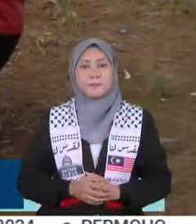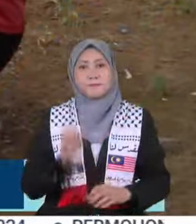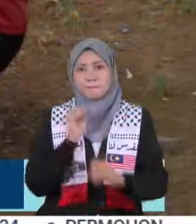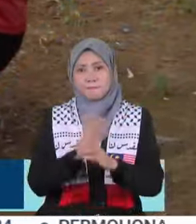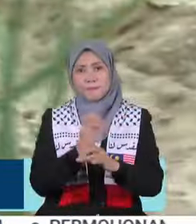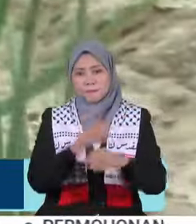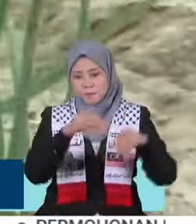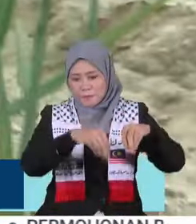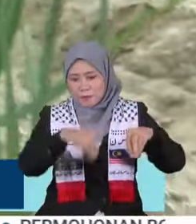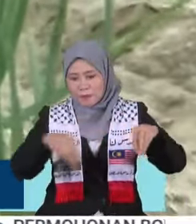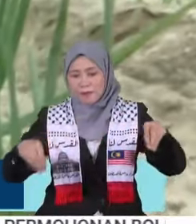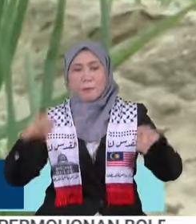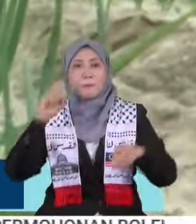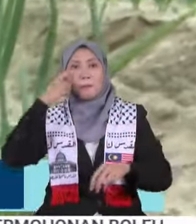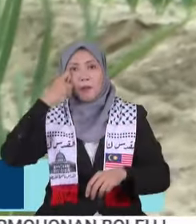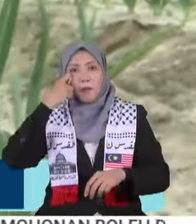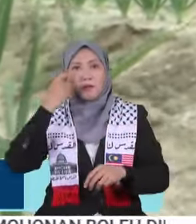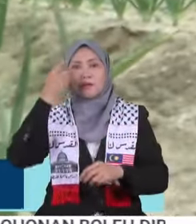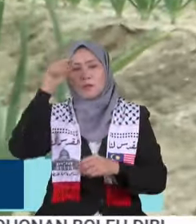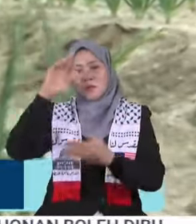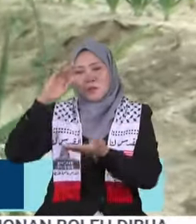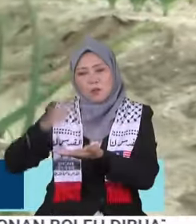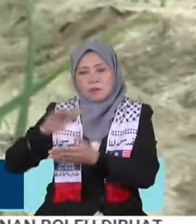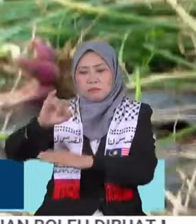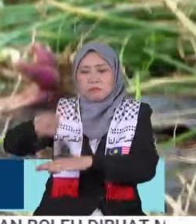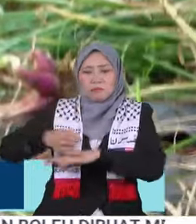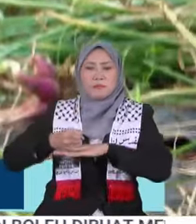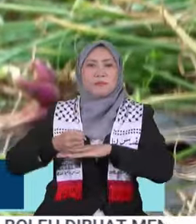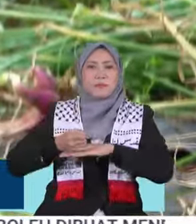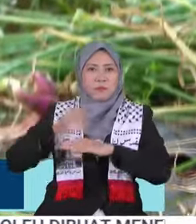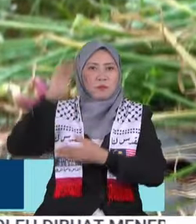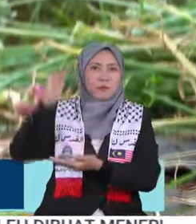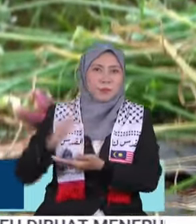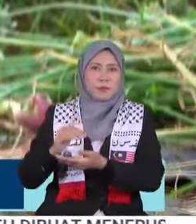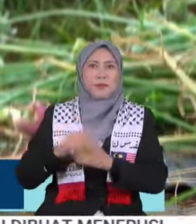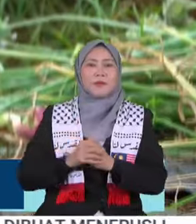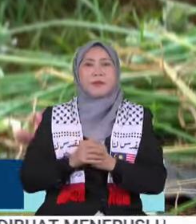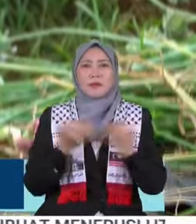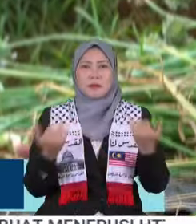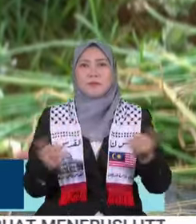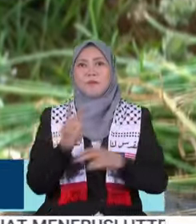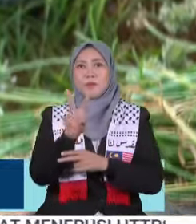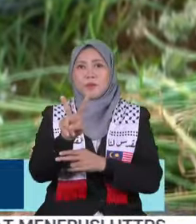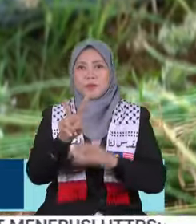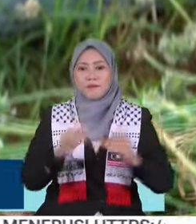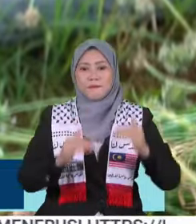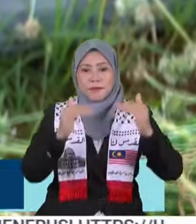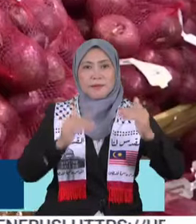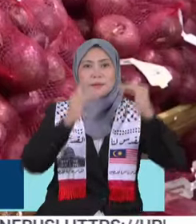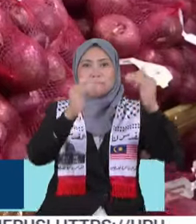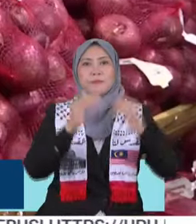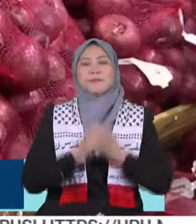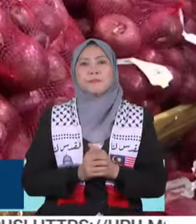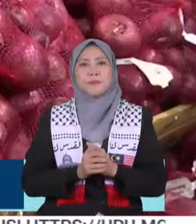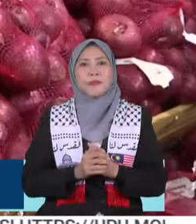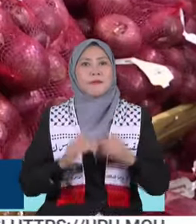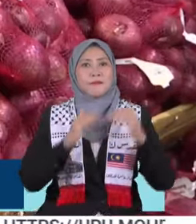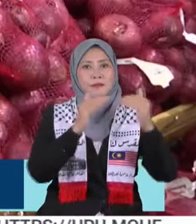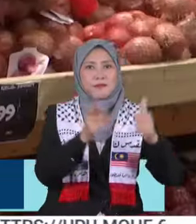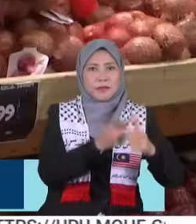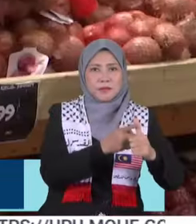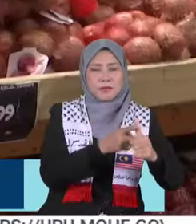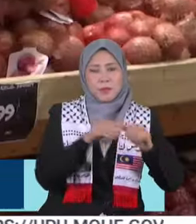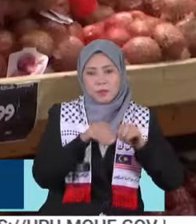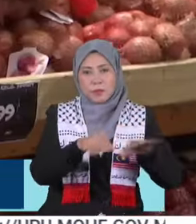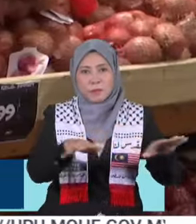Inisiatif penanaman bawang bagi mengurangkan kadar kebergantungan import kini melalui dua fasa. Ia melibatkan fasa rintis dan